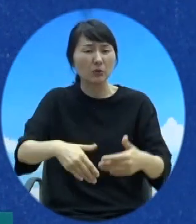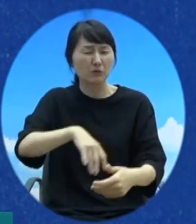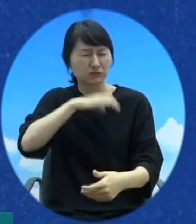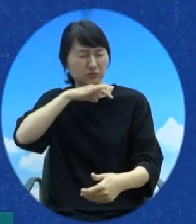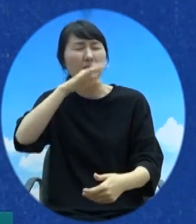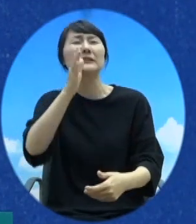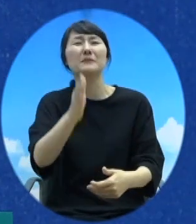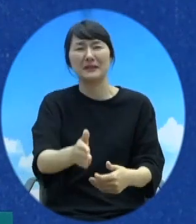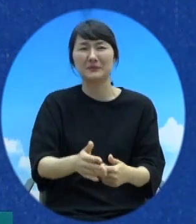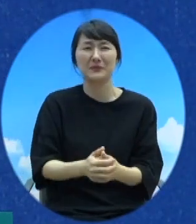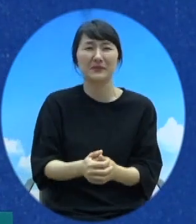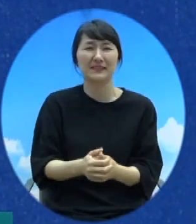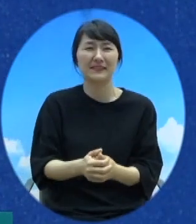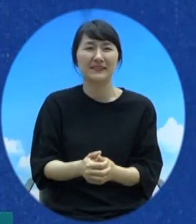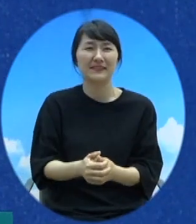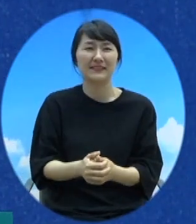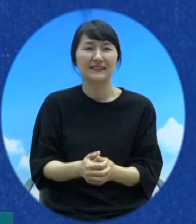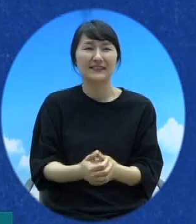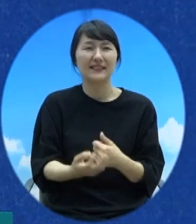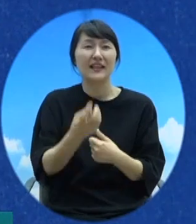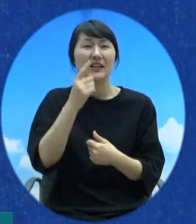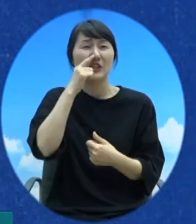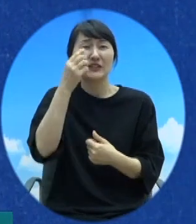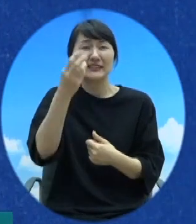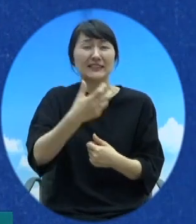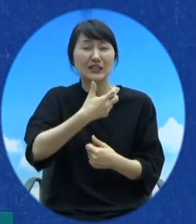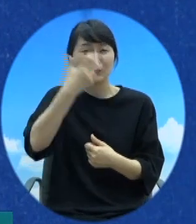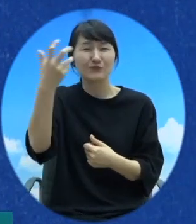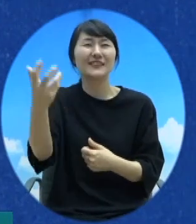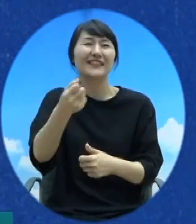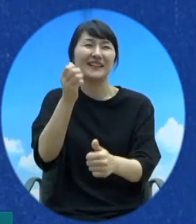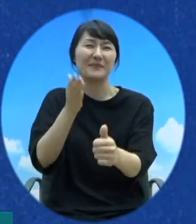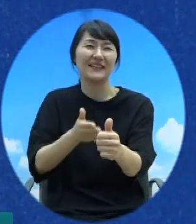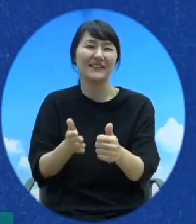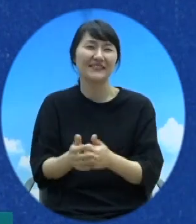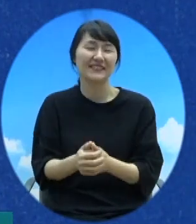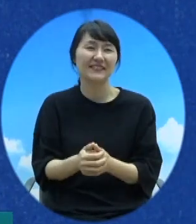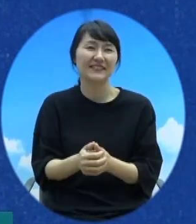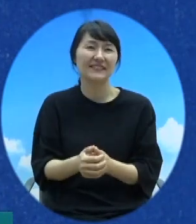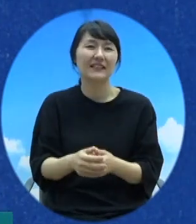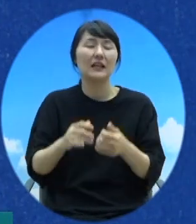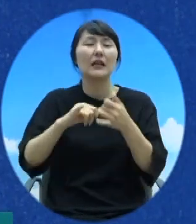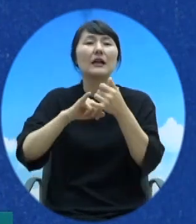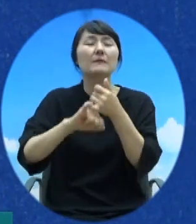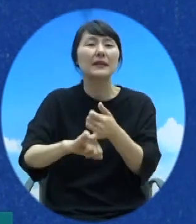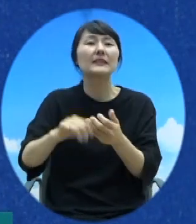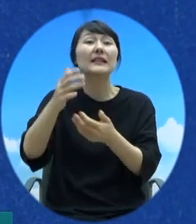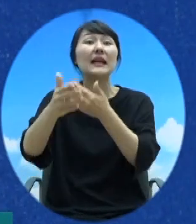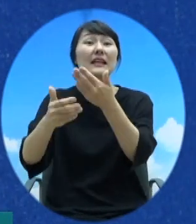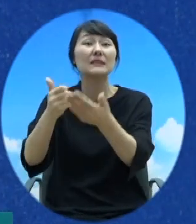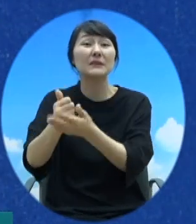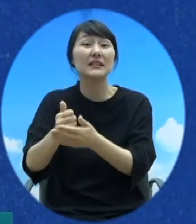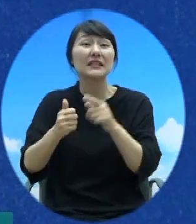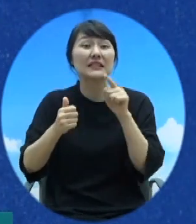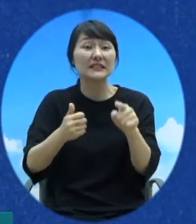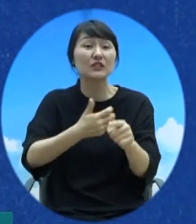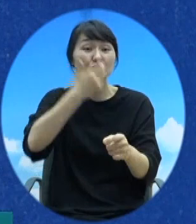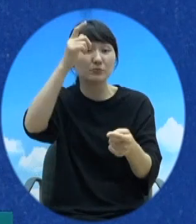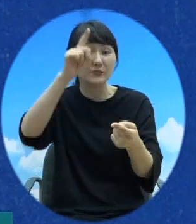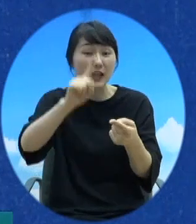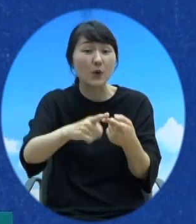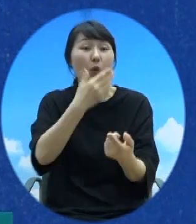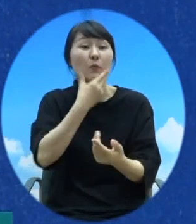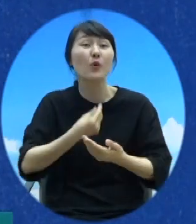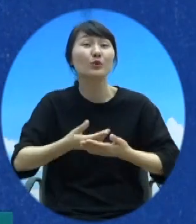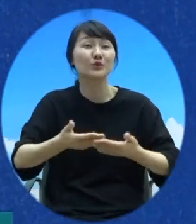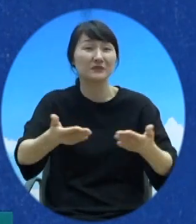마시고 오늘도 겨자씨의 꿈을 꿉시다. 반드시 하나님이 그 꿈에 복을 베풀어 주실